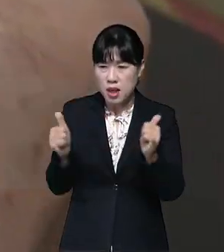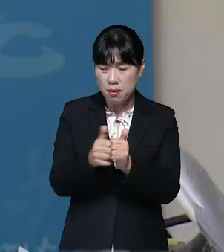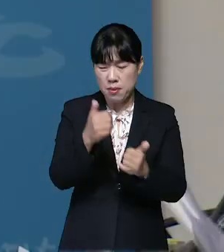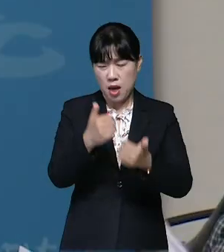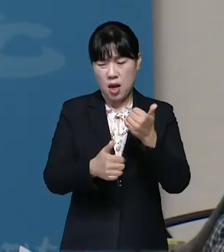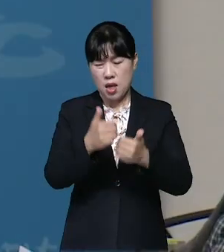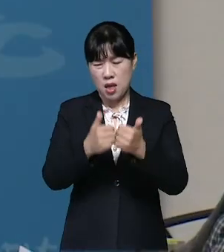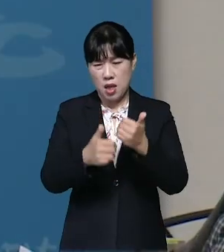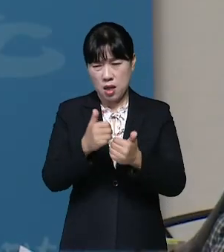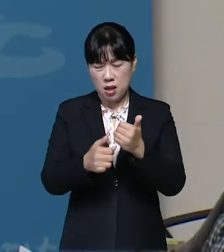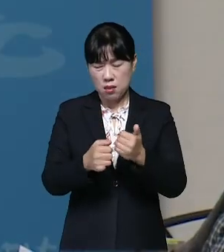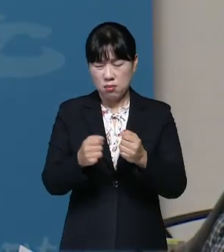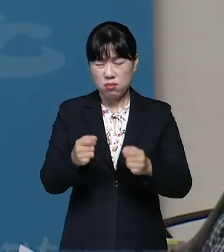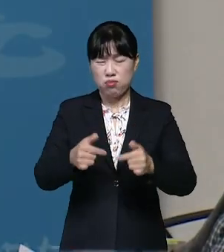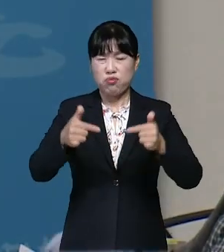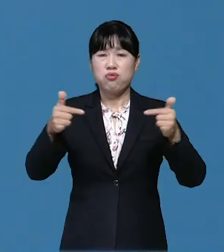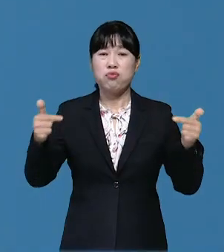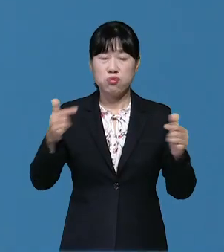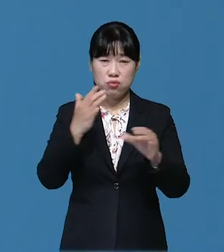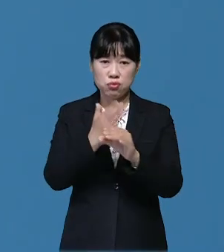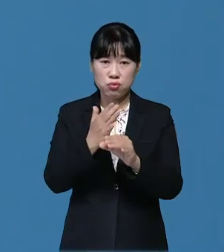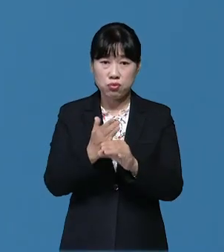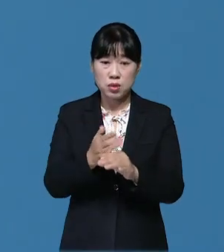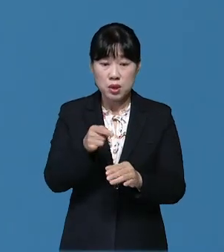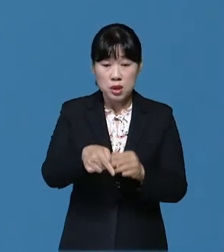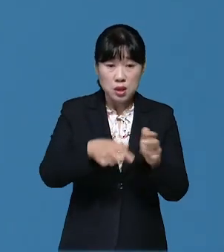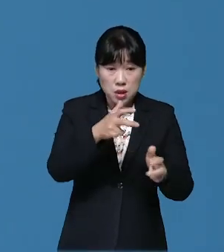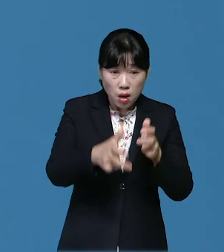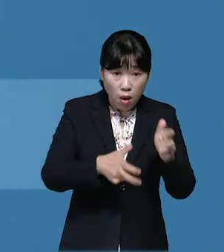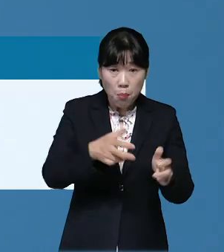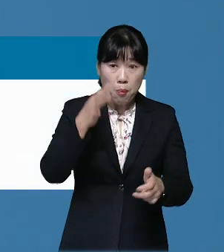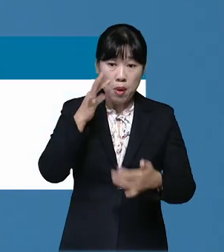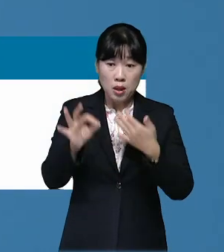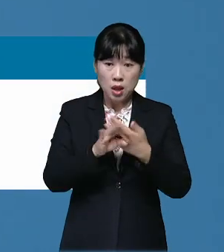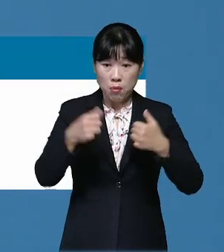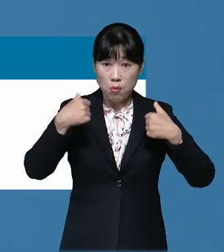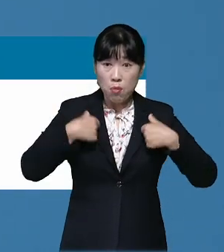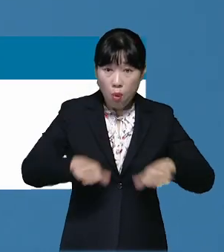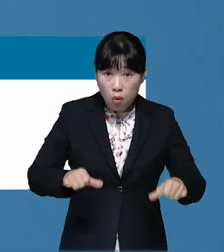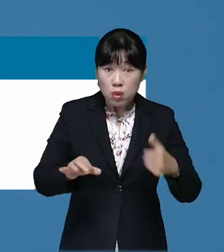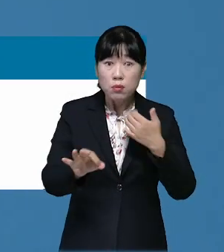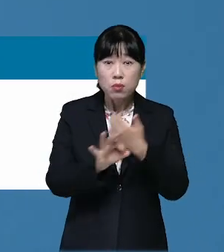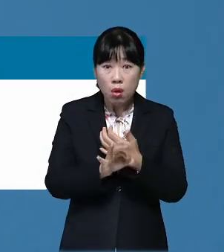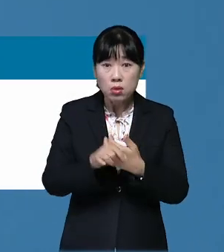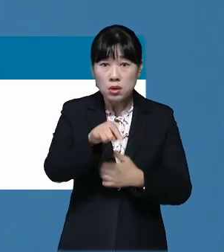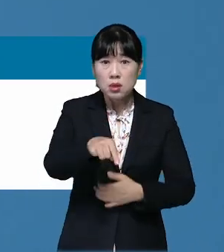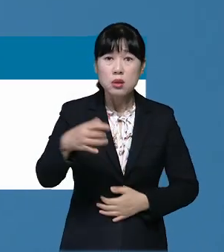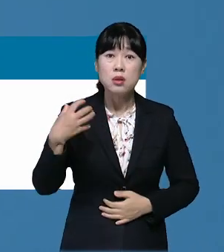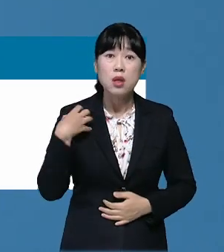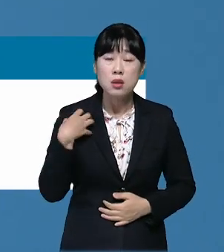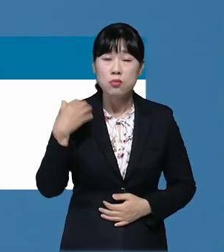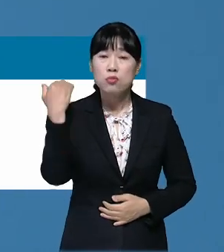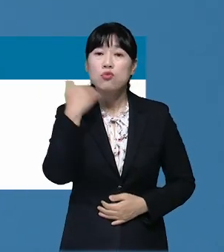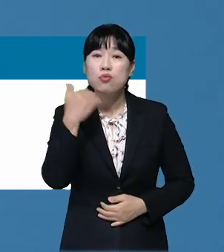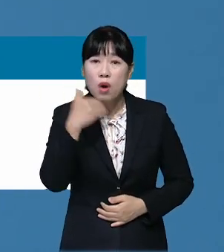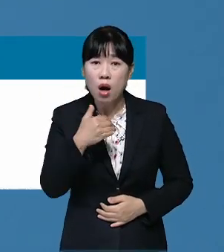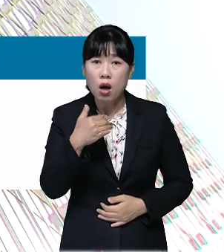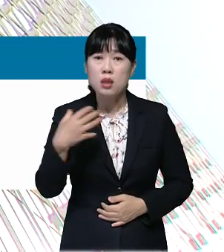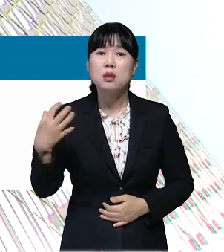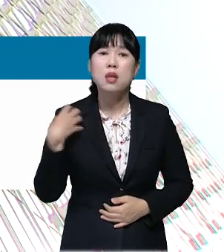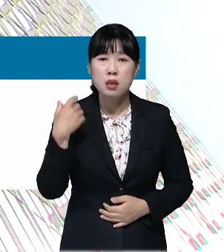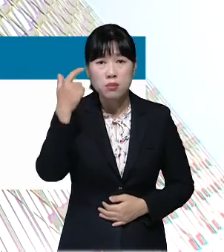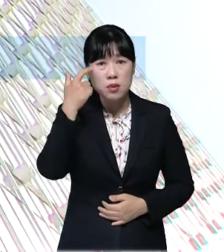갈등 양상으로 번지는 모양새입니다. 이 사업이 만약에 포기가 된다 그러면 과연 이 책임은 어느 분이 질